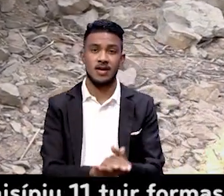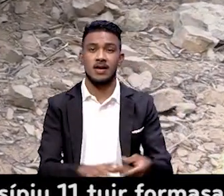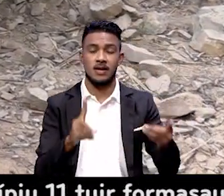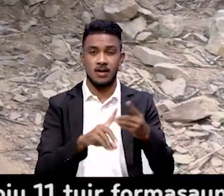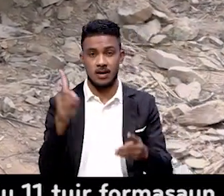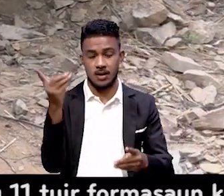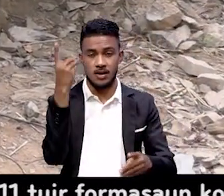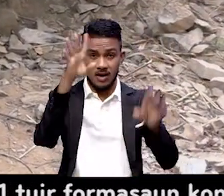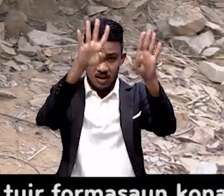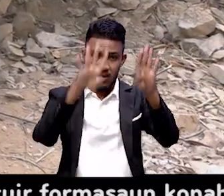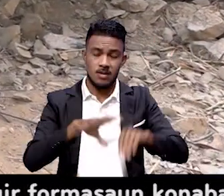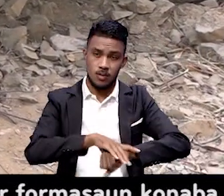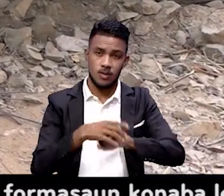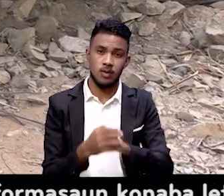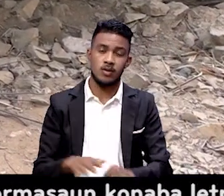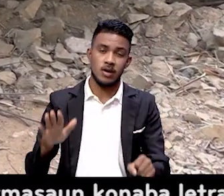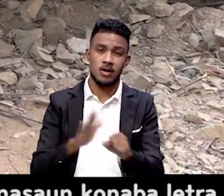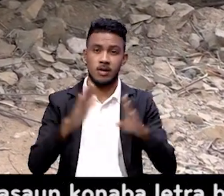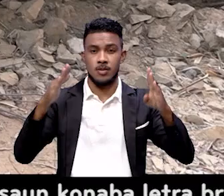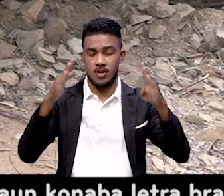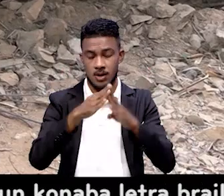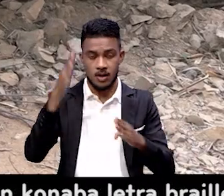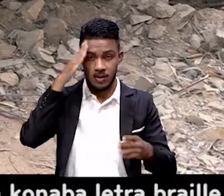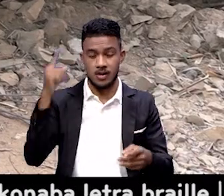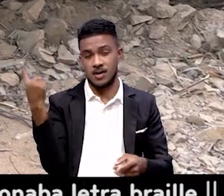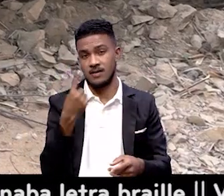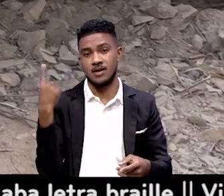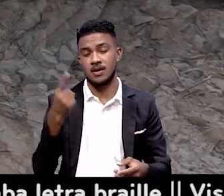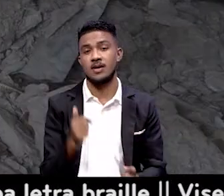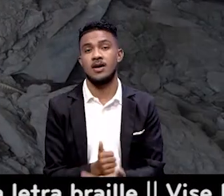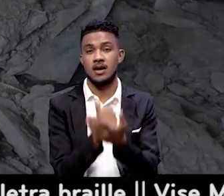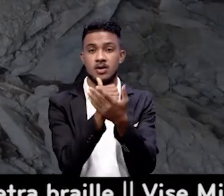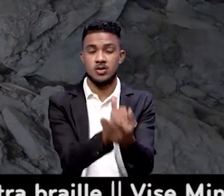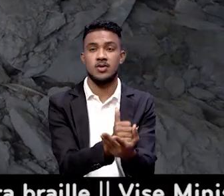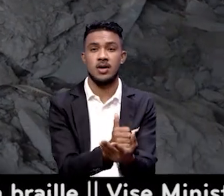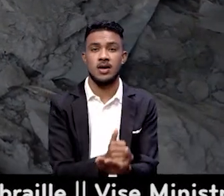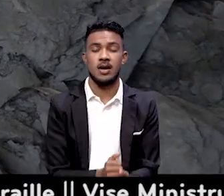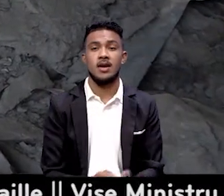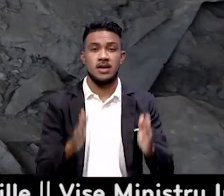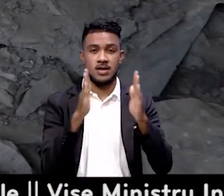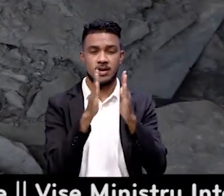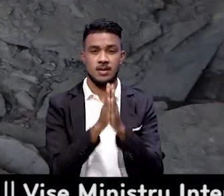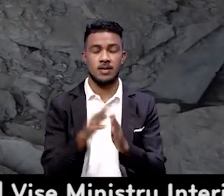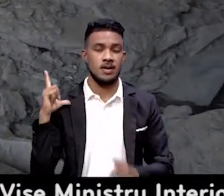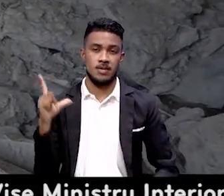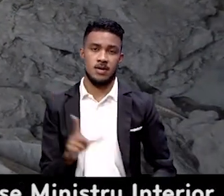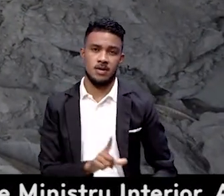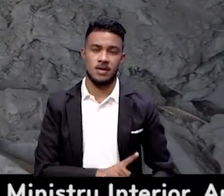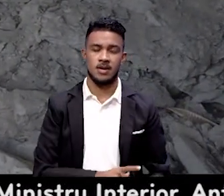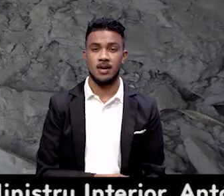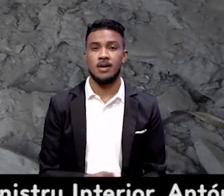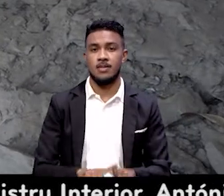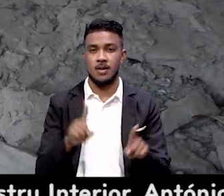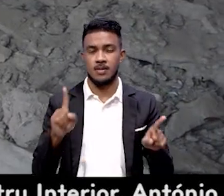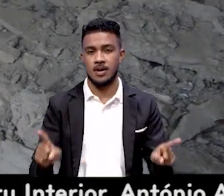takani uma, ia buat ida maknia noi na fatin no koko atu salva, nema ke estátua Nossa Senhora. Mai bekarik tamanya